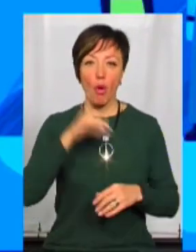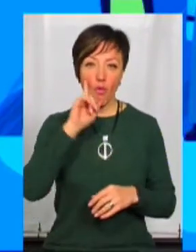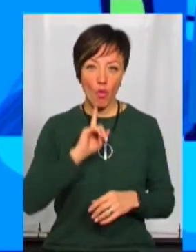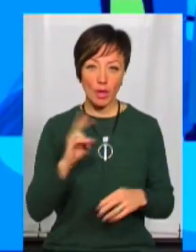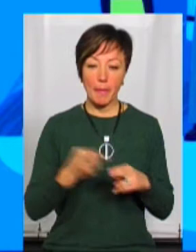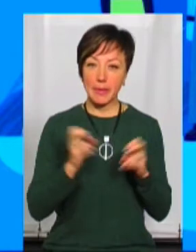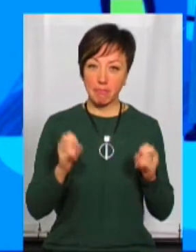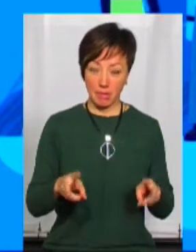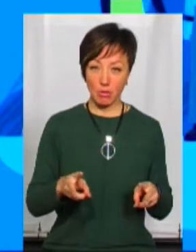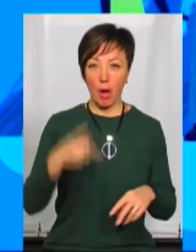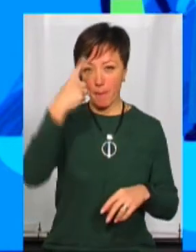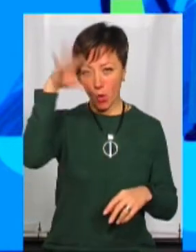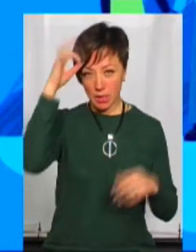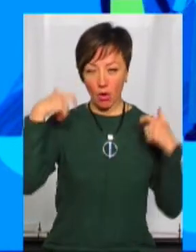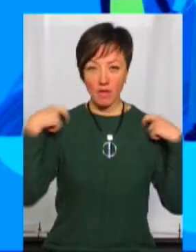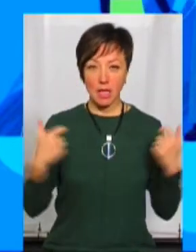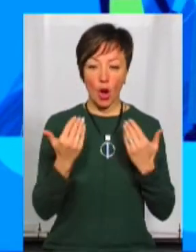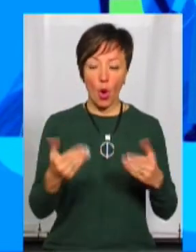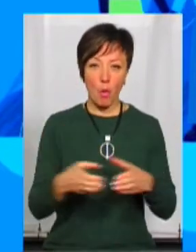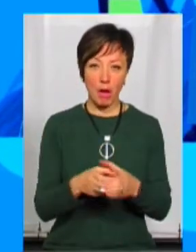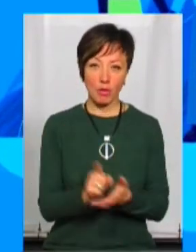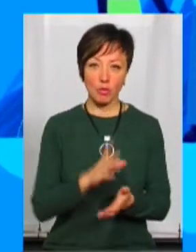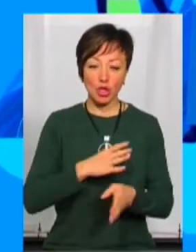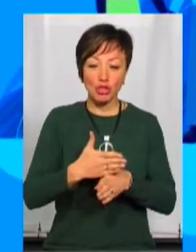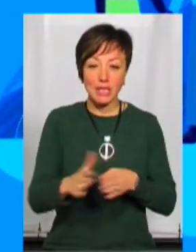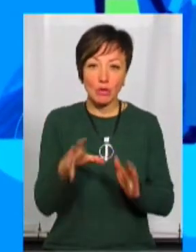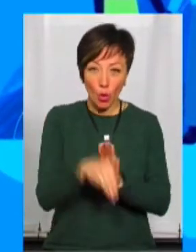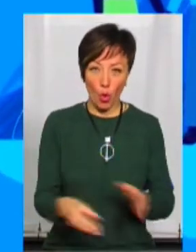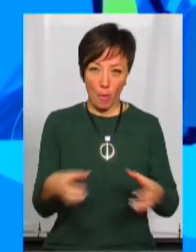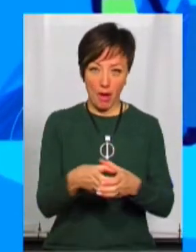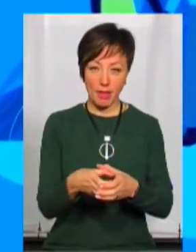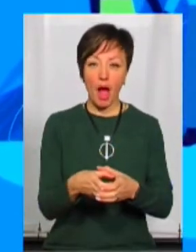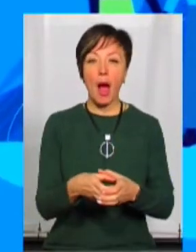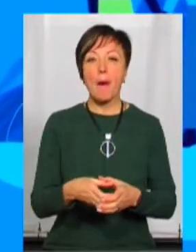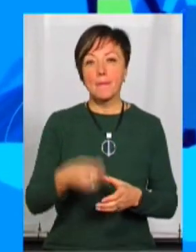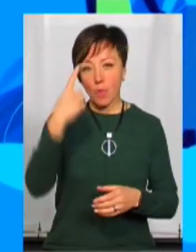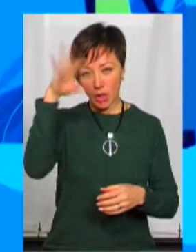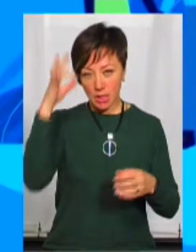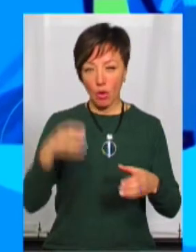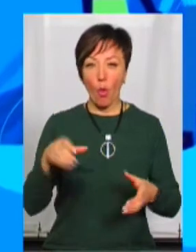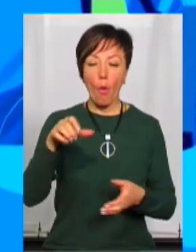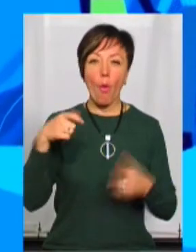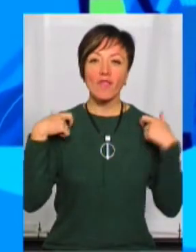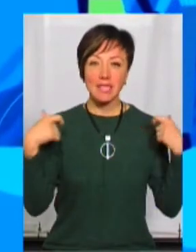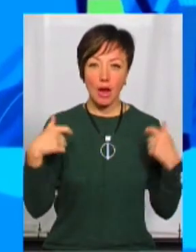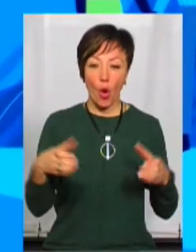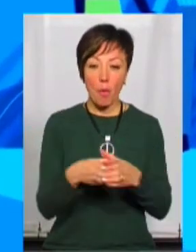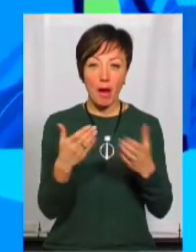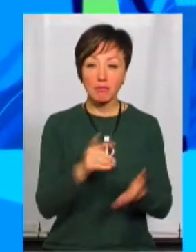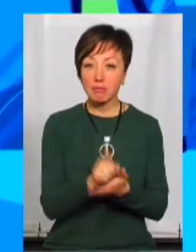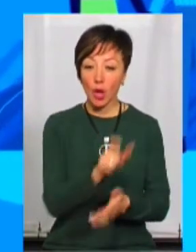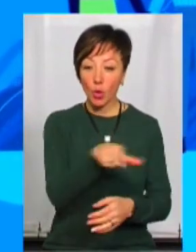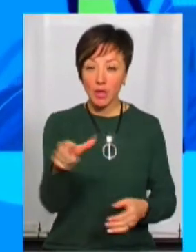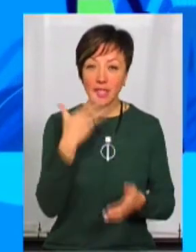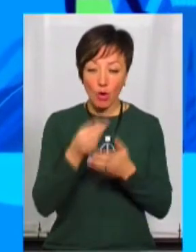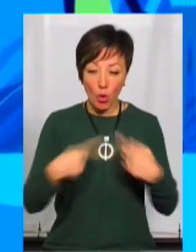і безпечним, поліцейський офіцер громади повинен бути частиною громади. Поліцейський офіцер громади повинен знати мешканців своєї громади